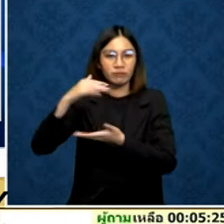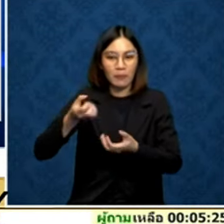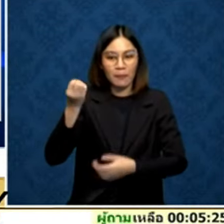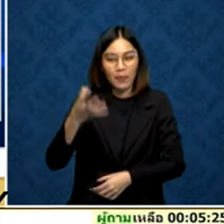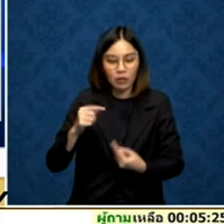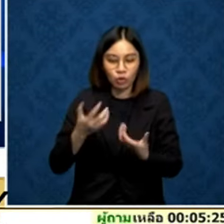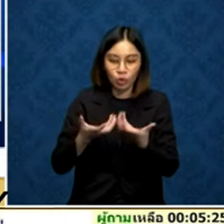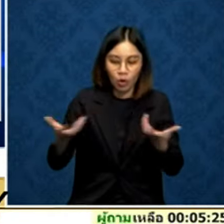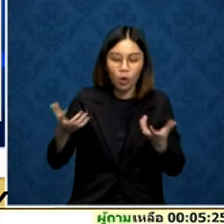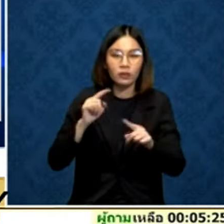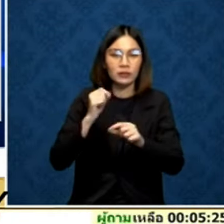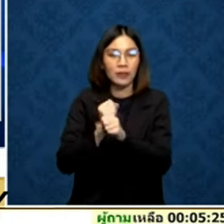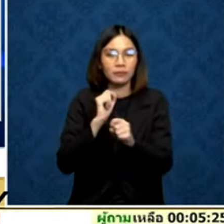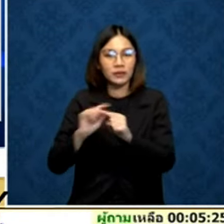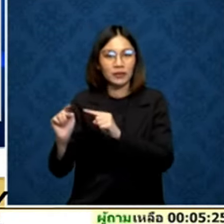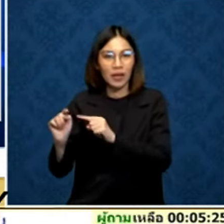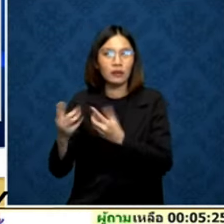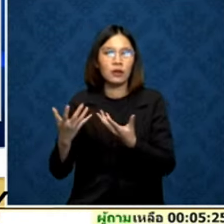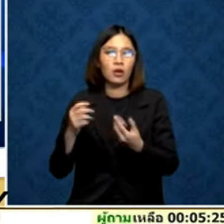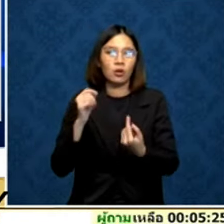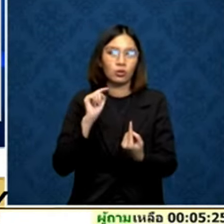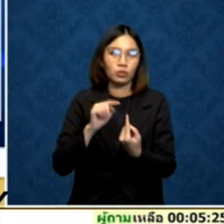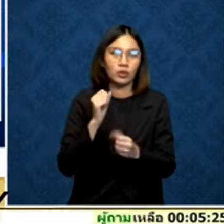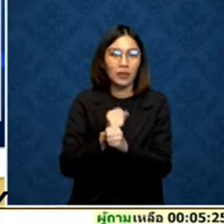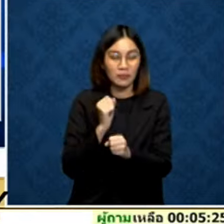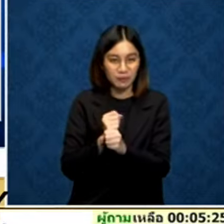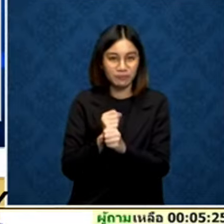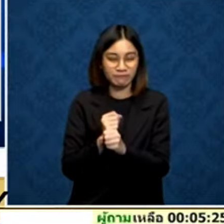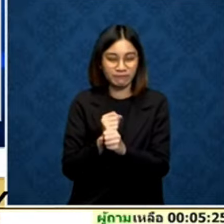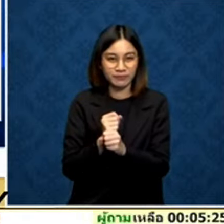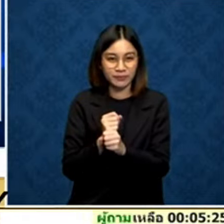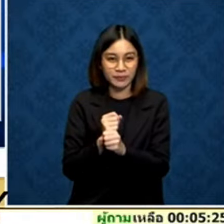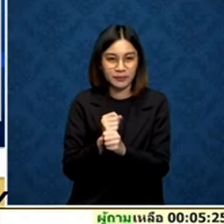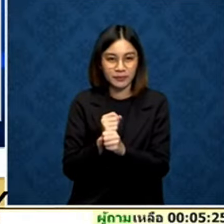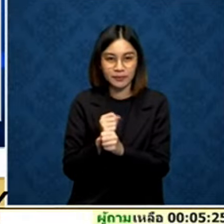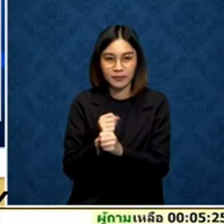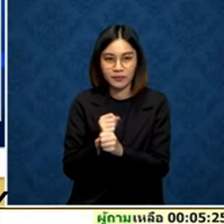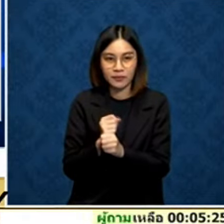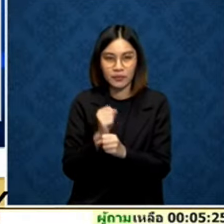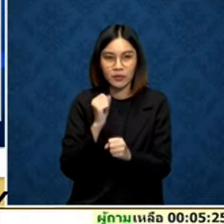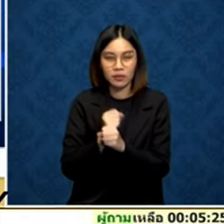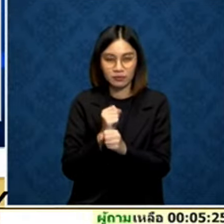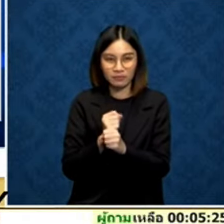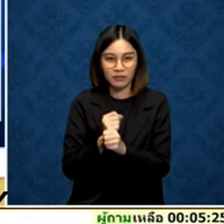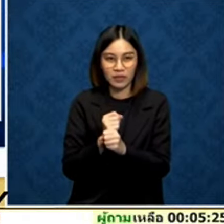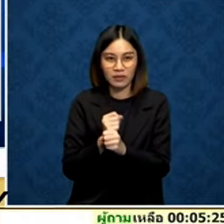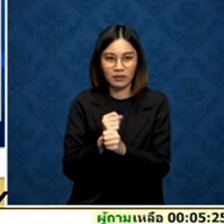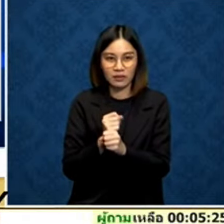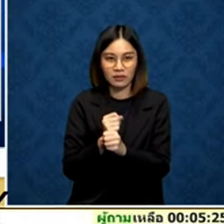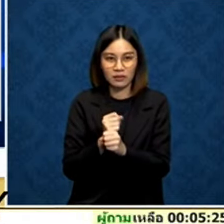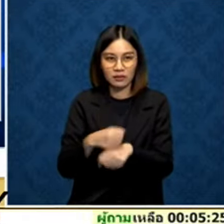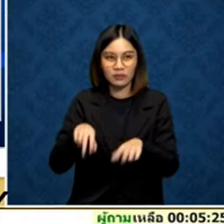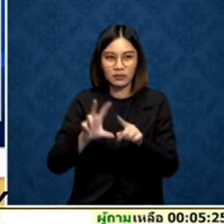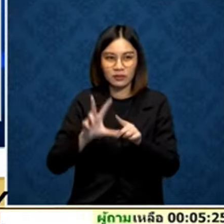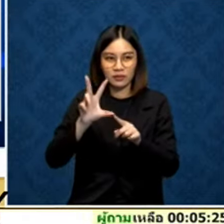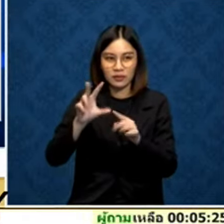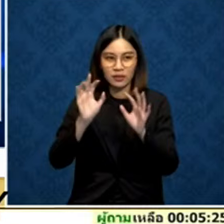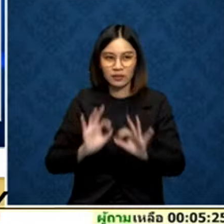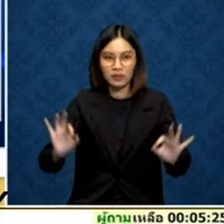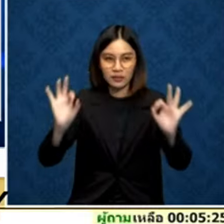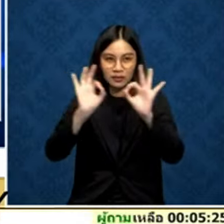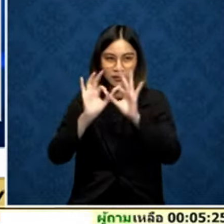จำนวนมากนะครับซึ่งเราเป็นผู้ผลิตที่อยู่กลางน้ำนะครับผลิตเป็นพาร์ทเป็นหลักนะครับข้อที่3ก็สำคัญมาก